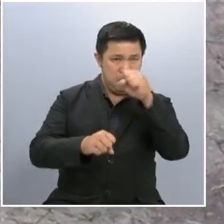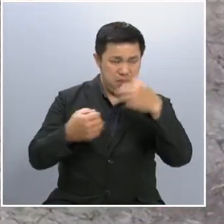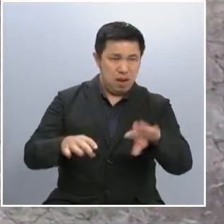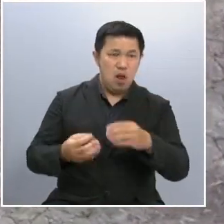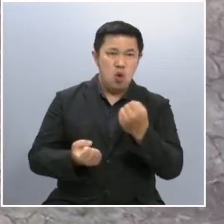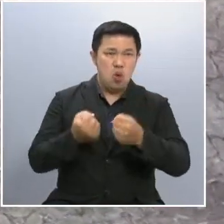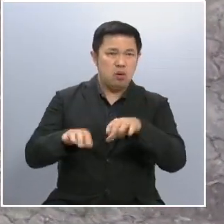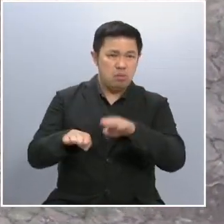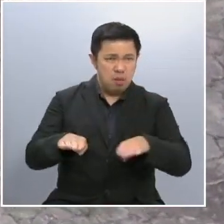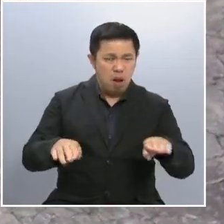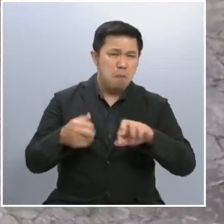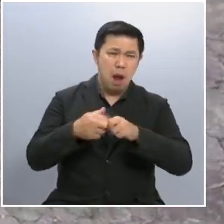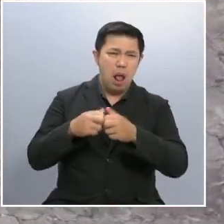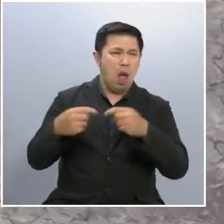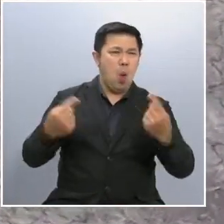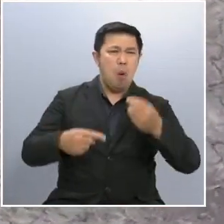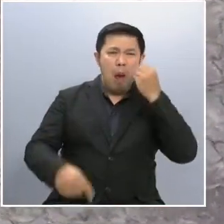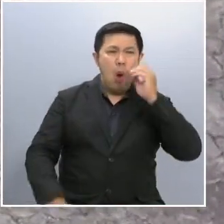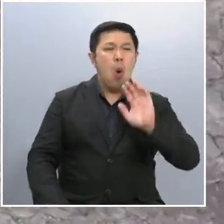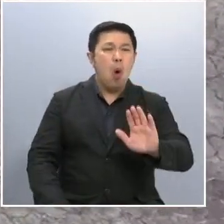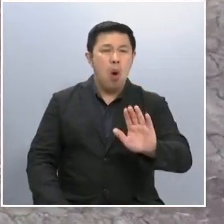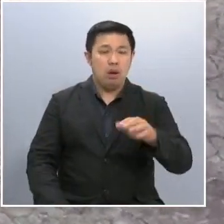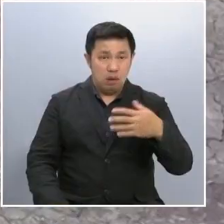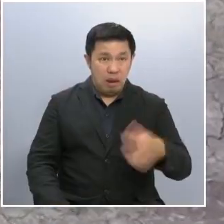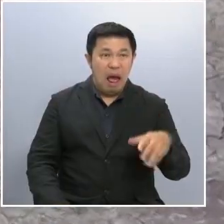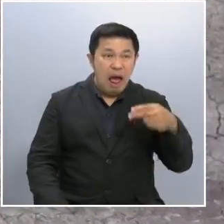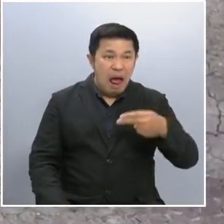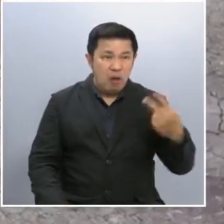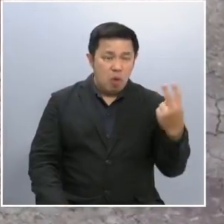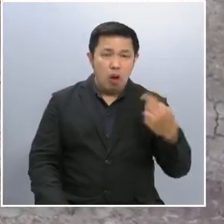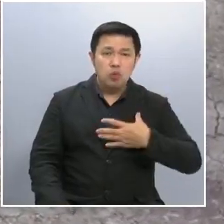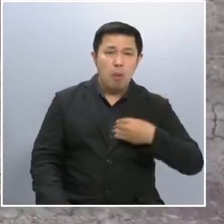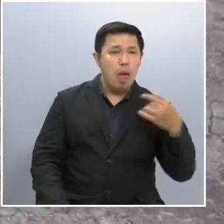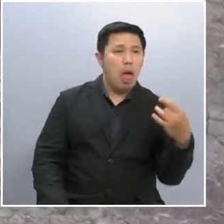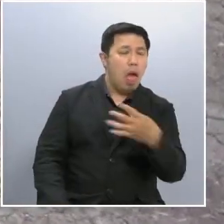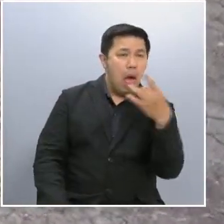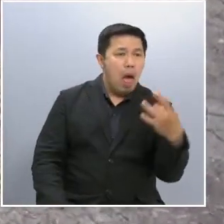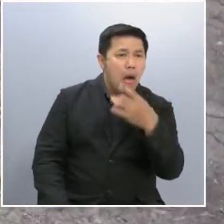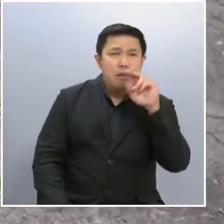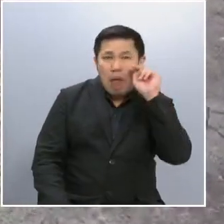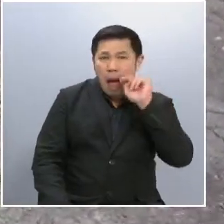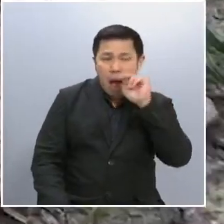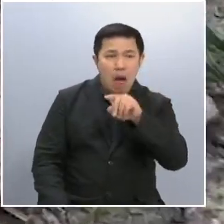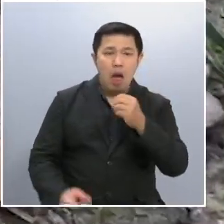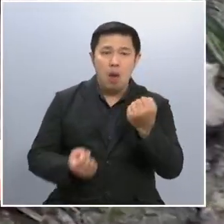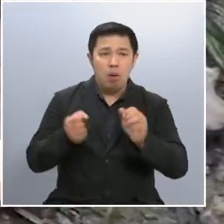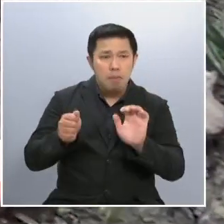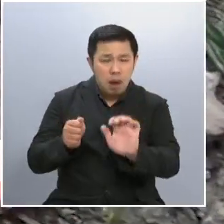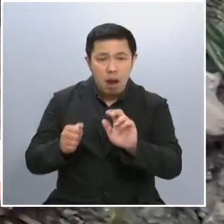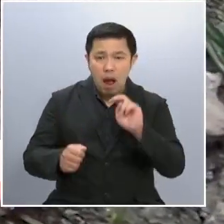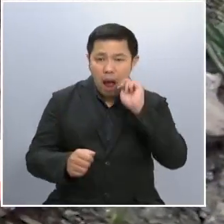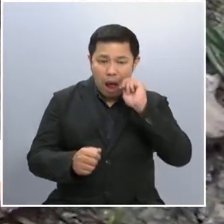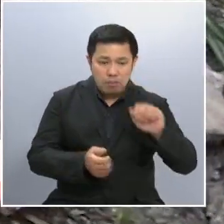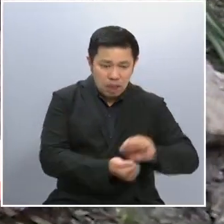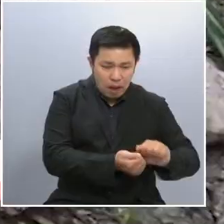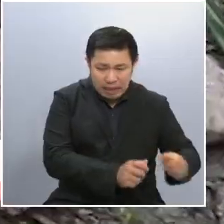จอดรถเรื่องเล็กๆน้อยๆภายในบ้านแล้วที่ผ่านมาหลาน2คนแกล้งน้าเขยที่ก่อเหตุมาตลอดบีบแตรใส่เอาน้ำซักผ้ารา